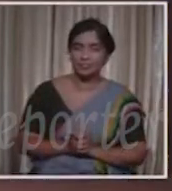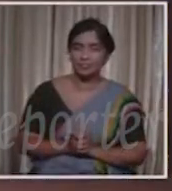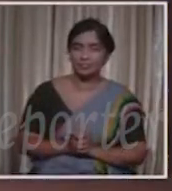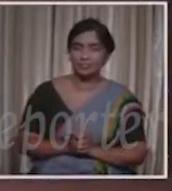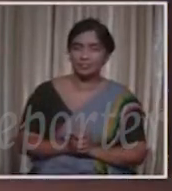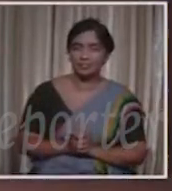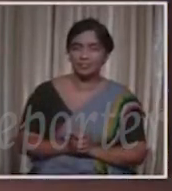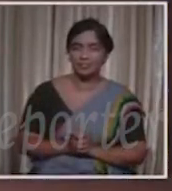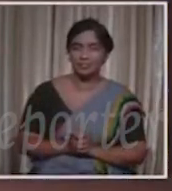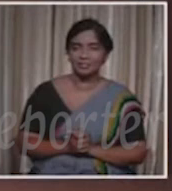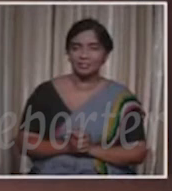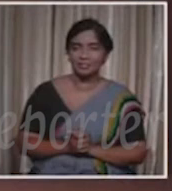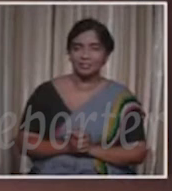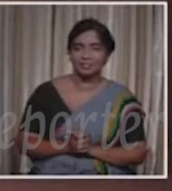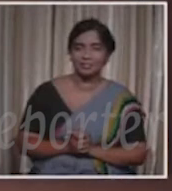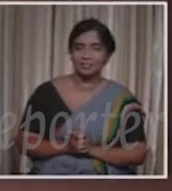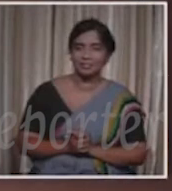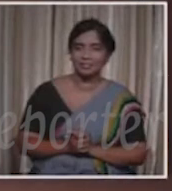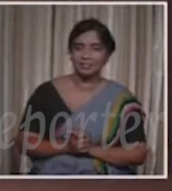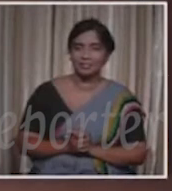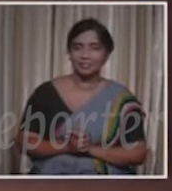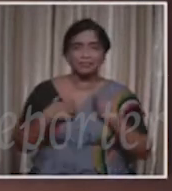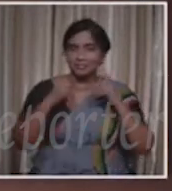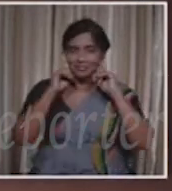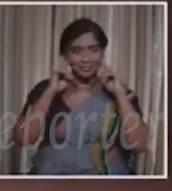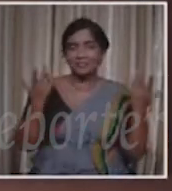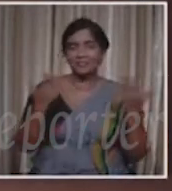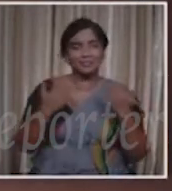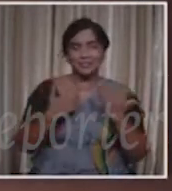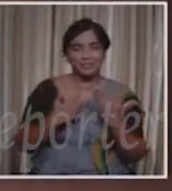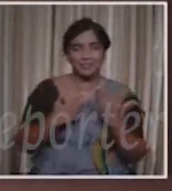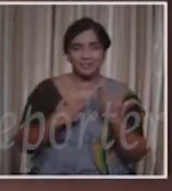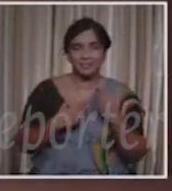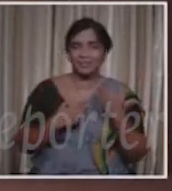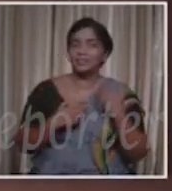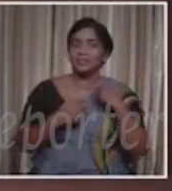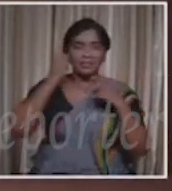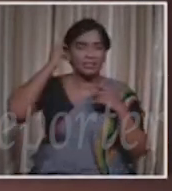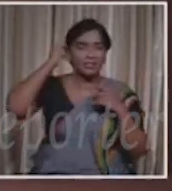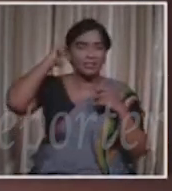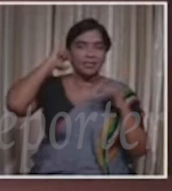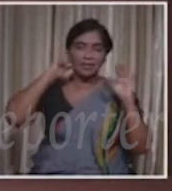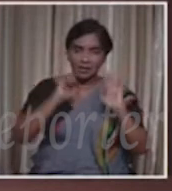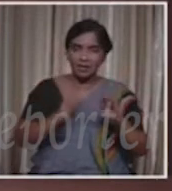බොහොම සිතේ කරු සුරි හරි ඒ කියන්නේ මම දන්නේ නැහැ තාමත් මේ